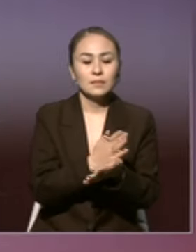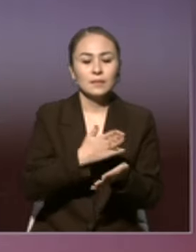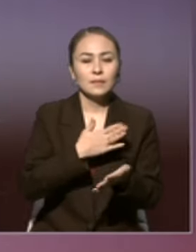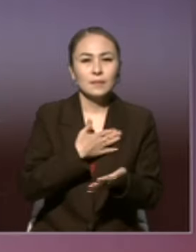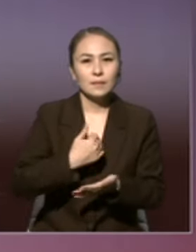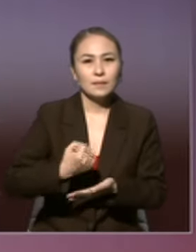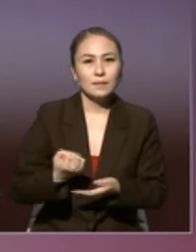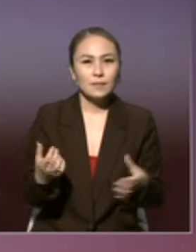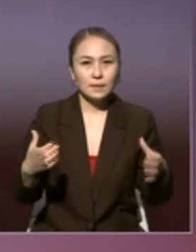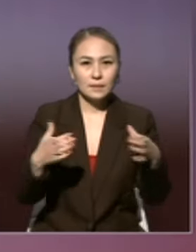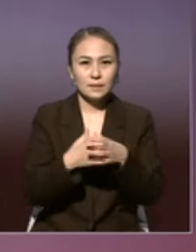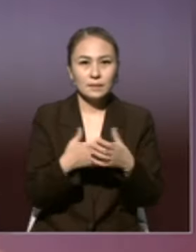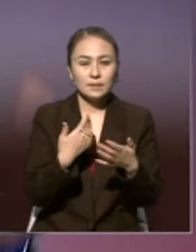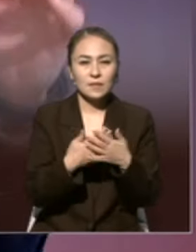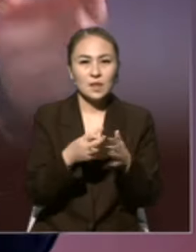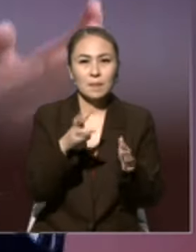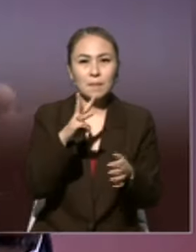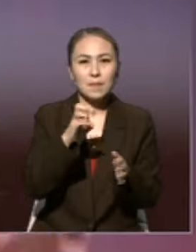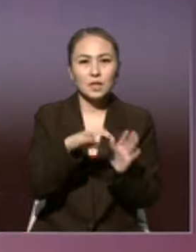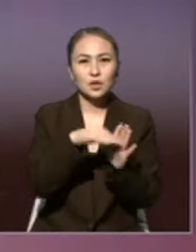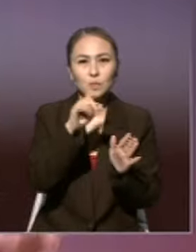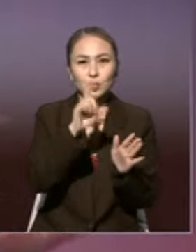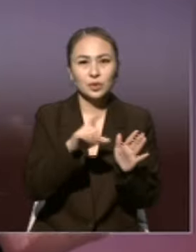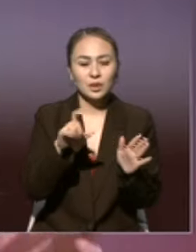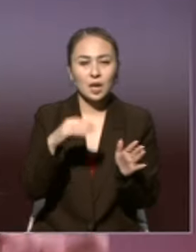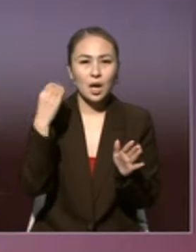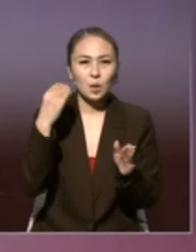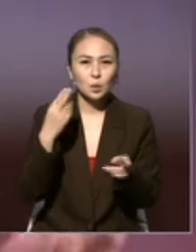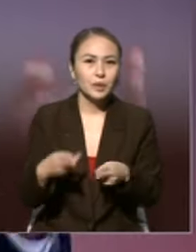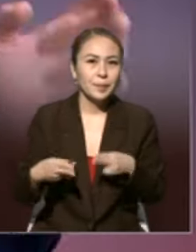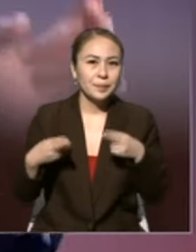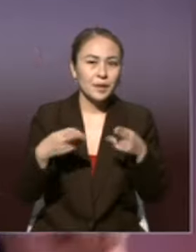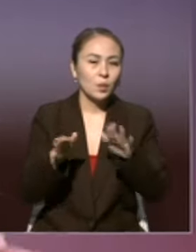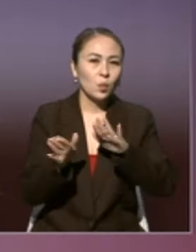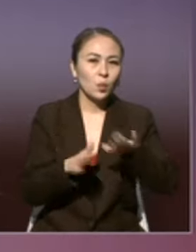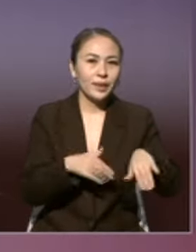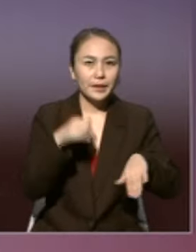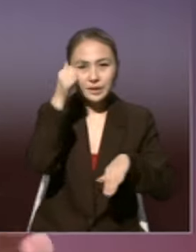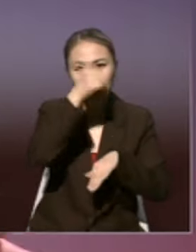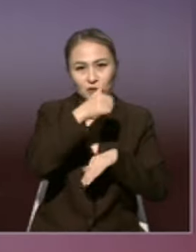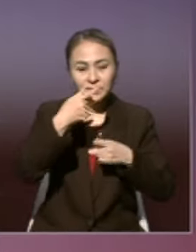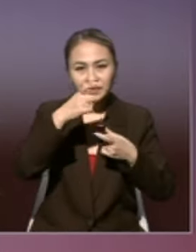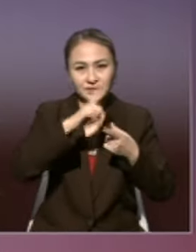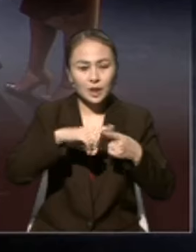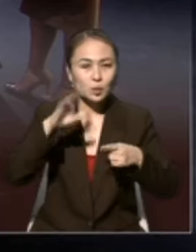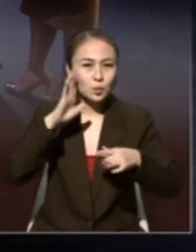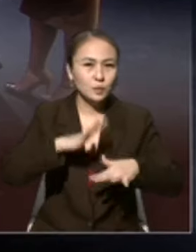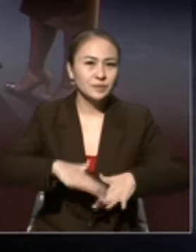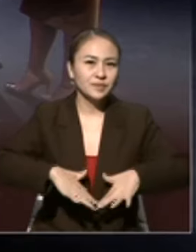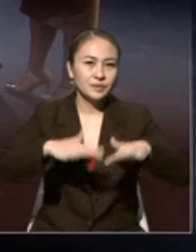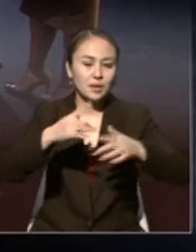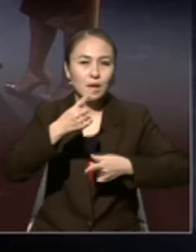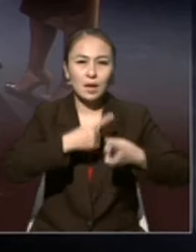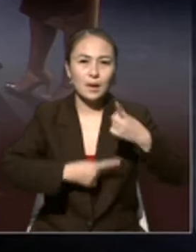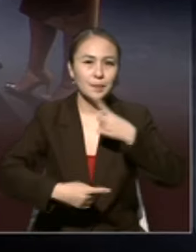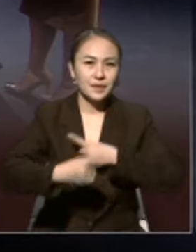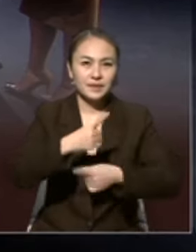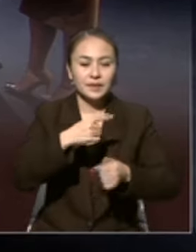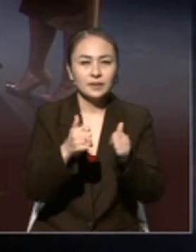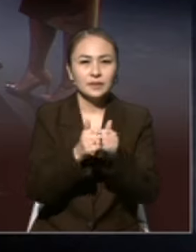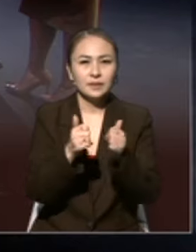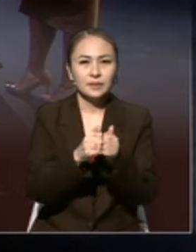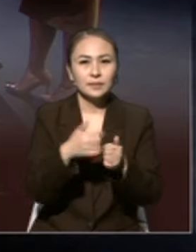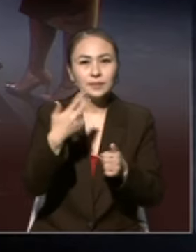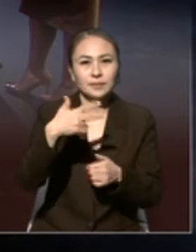біздің әріптестеріміз, мысалы мәжіліс депутаттары Ақтөбеге барып, өткен жылы сол топан суға басылған үйлерді қайтып жаңадан соғып, бір